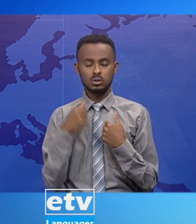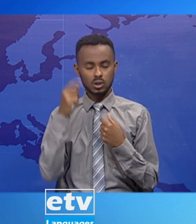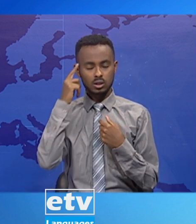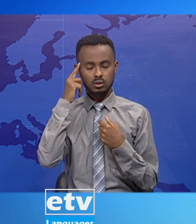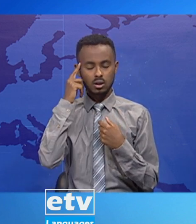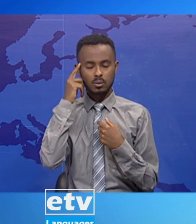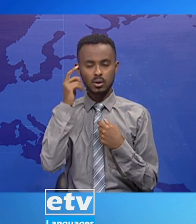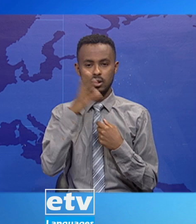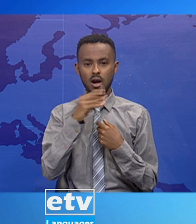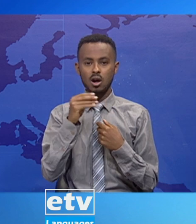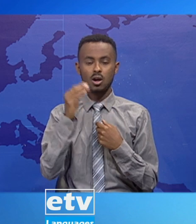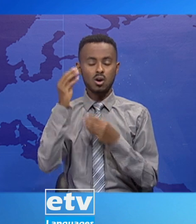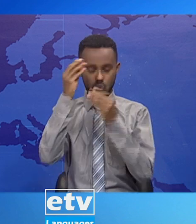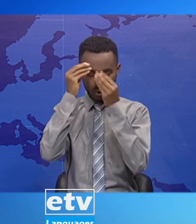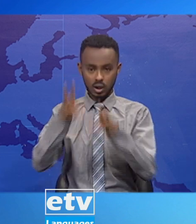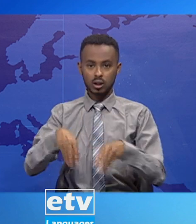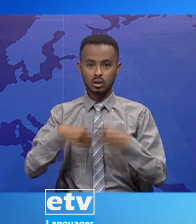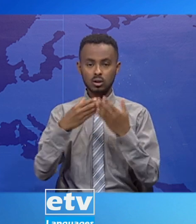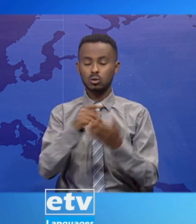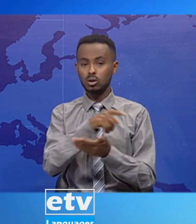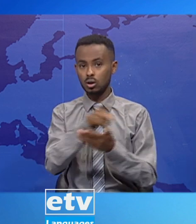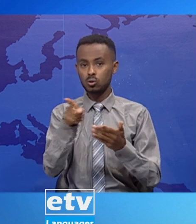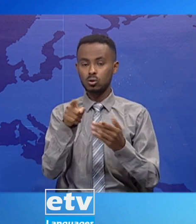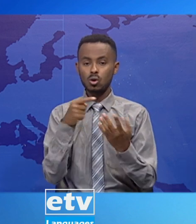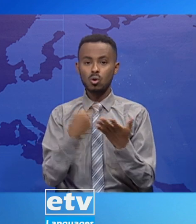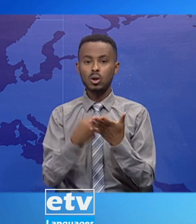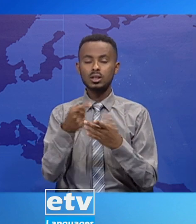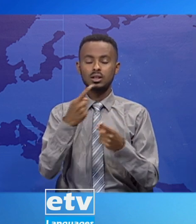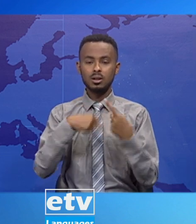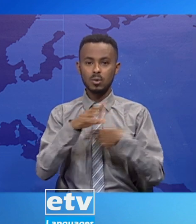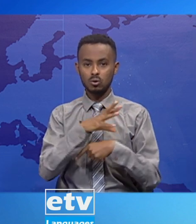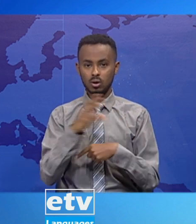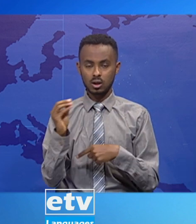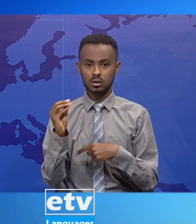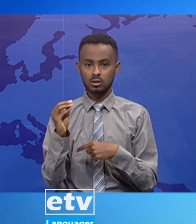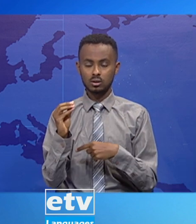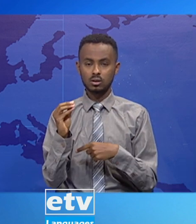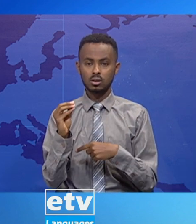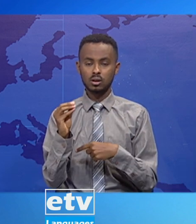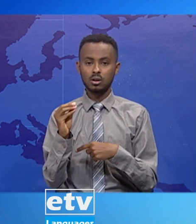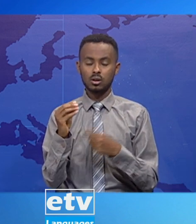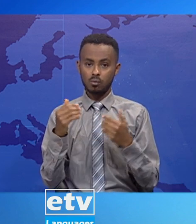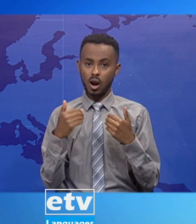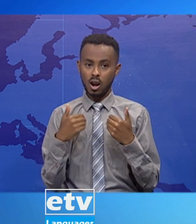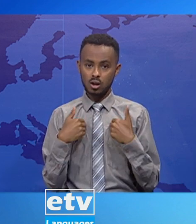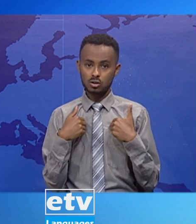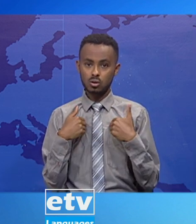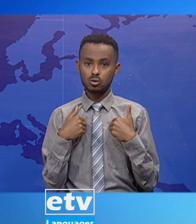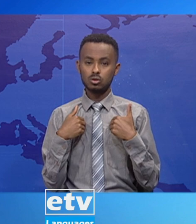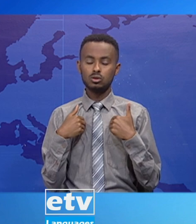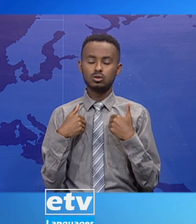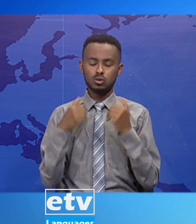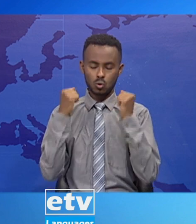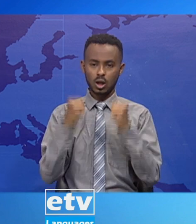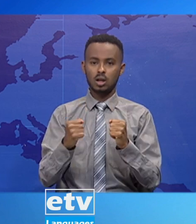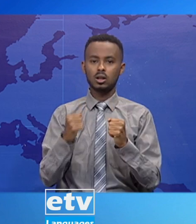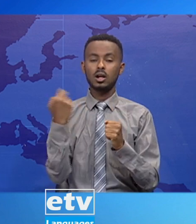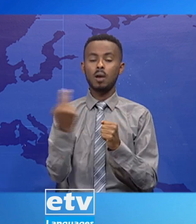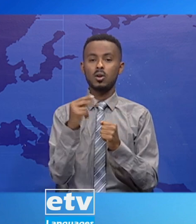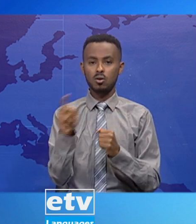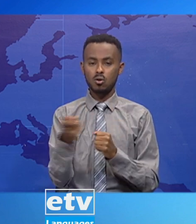ታሳቢና እውቅና ተሰጥቶት እነሱን ወደዚህ እንዲመጡና በአላቸው ተሰጥቶ ተጠቃሚ